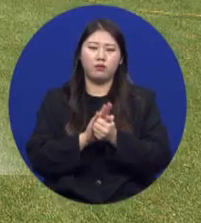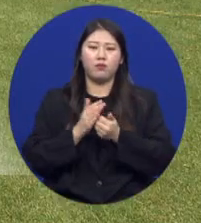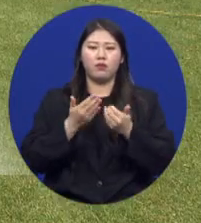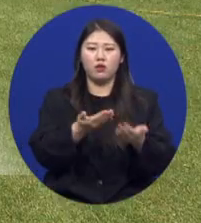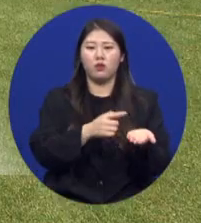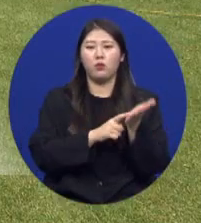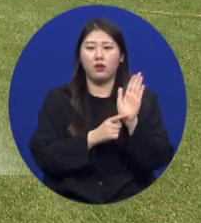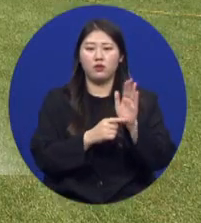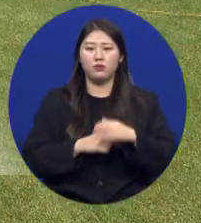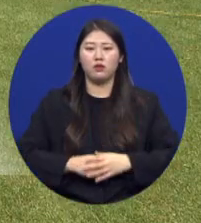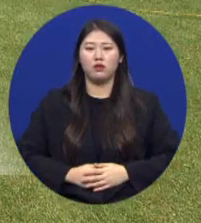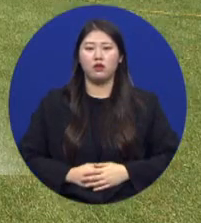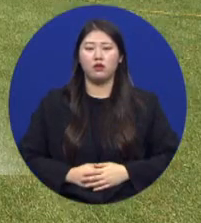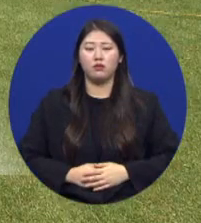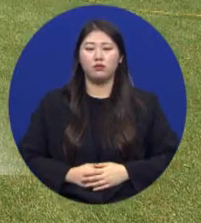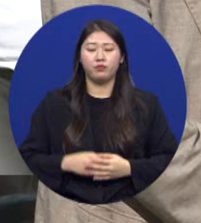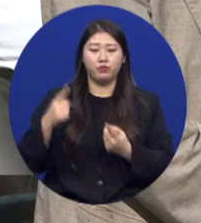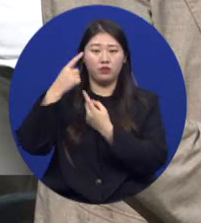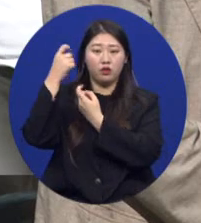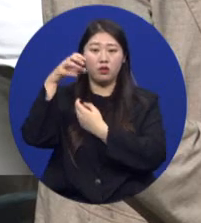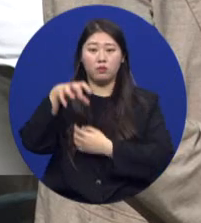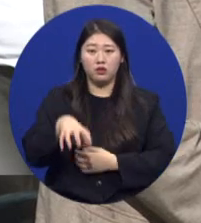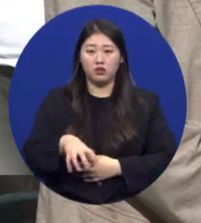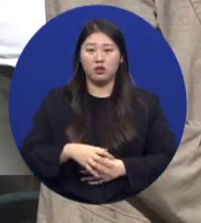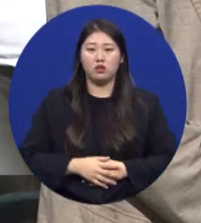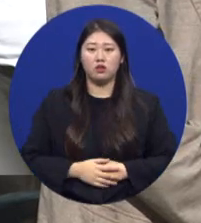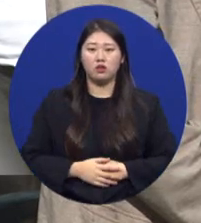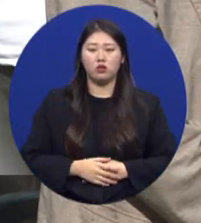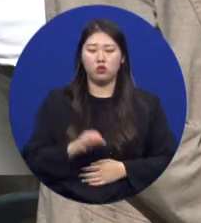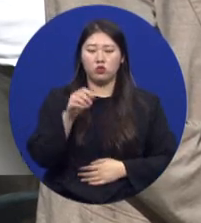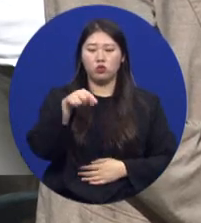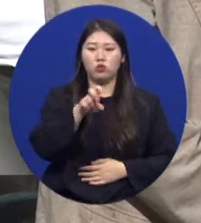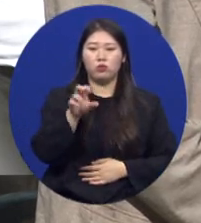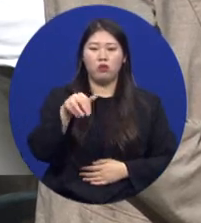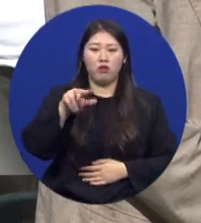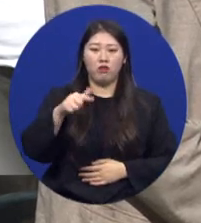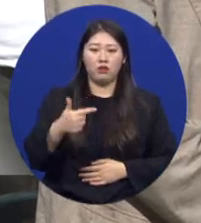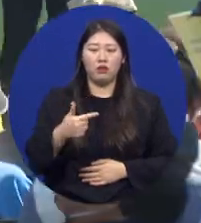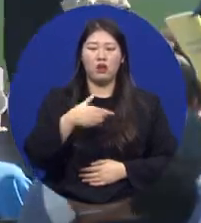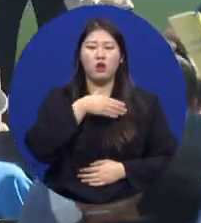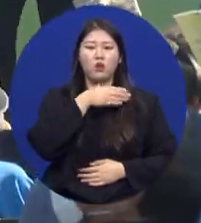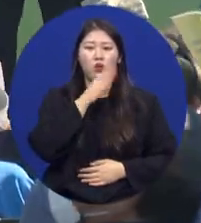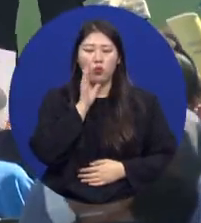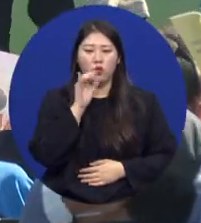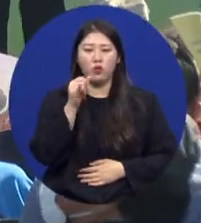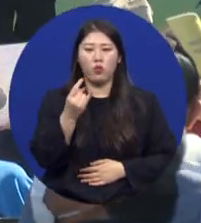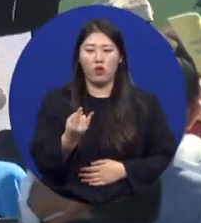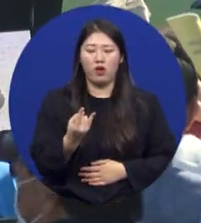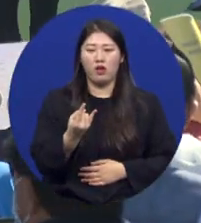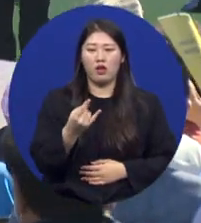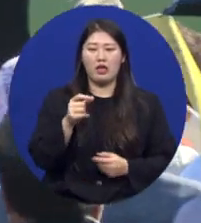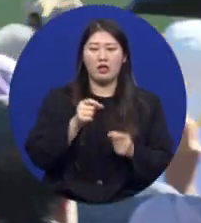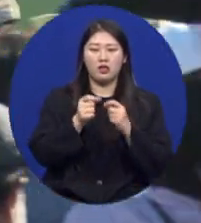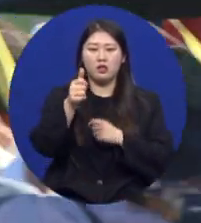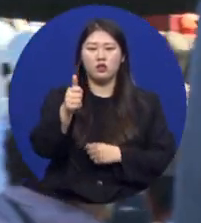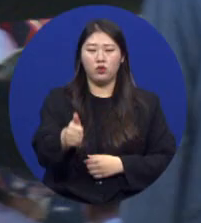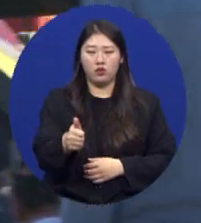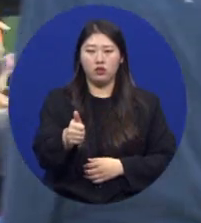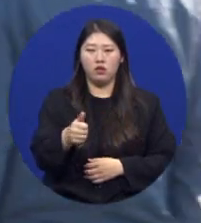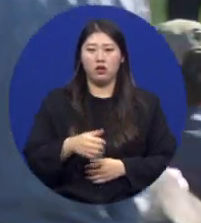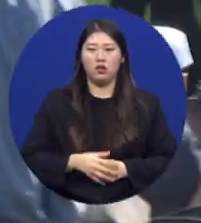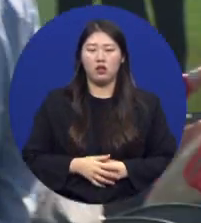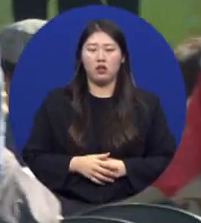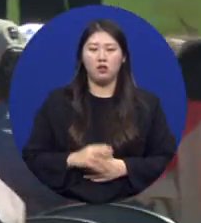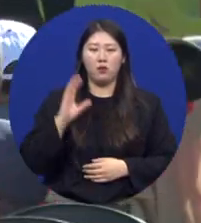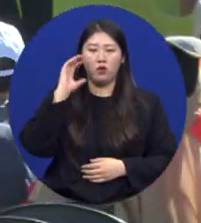뒷받침하겠다고 밝혔습니다. 기념식에서는 우명창 대한노인회 서귀포 시지회 대정읍 분회장이